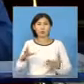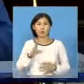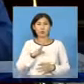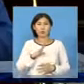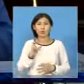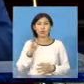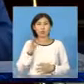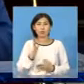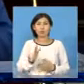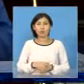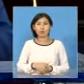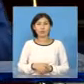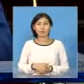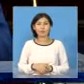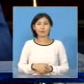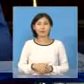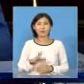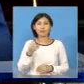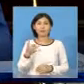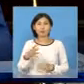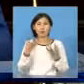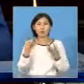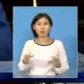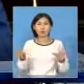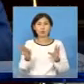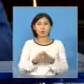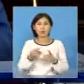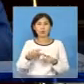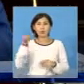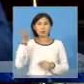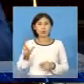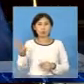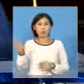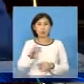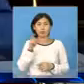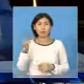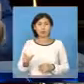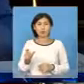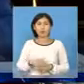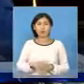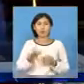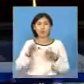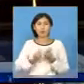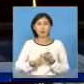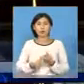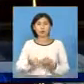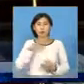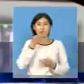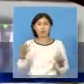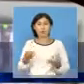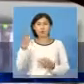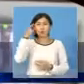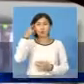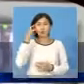болсақ қалай болады? Сондықтан да бір Абайменен бүкіл поэзияны біз сонымен көтеріп көрсетуіміз керек деп